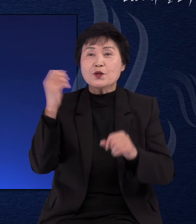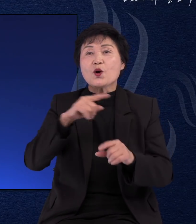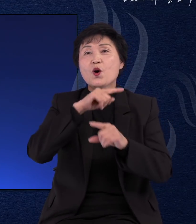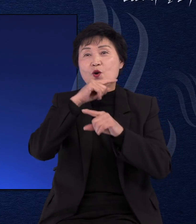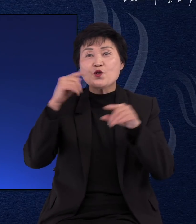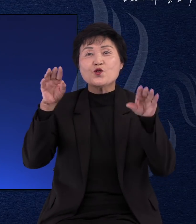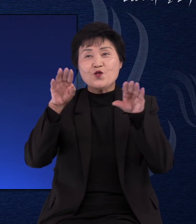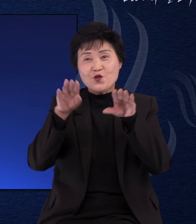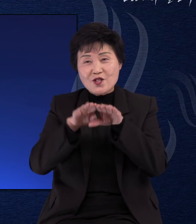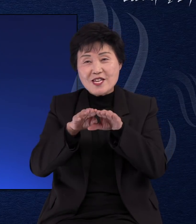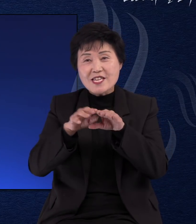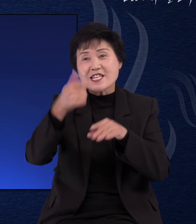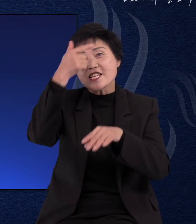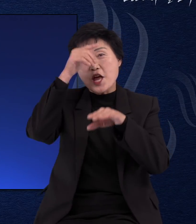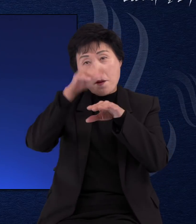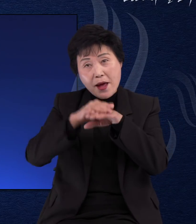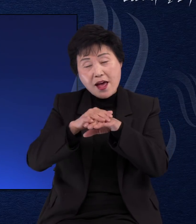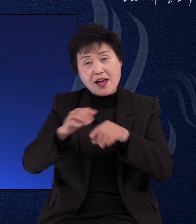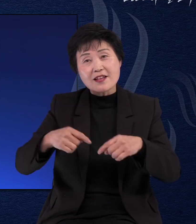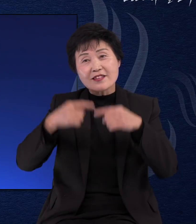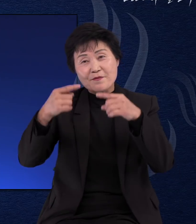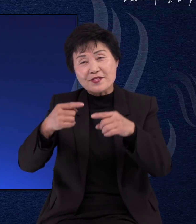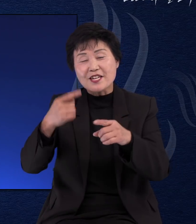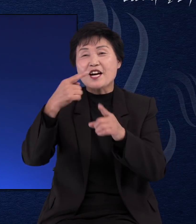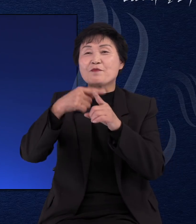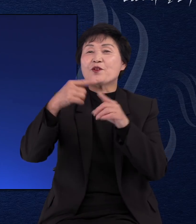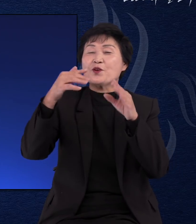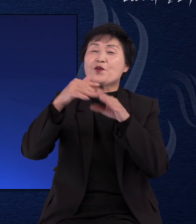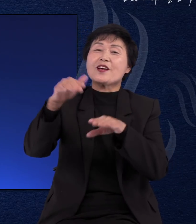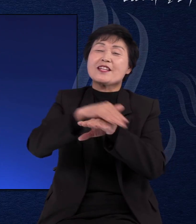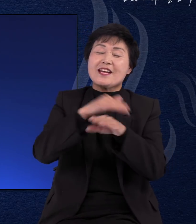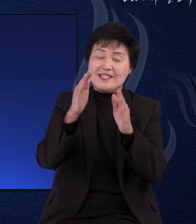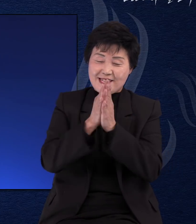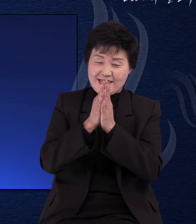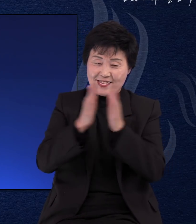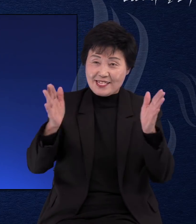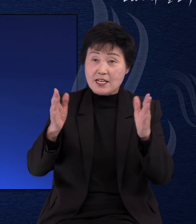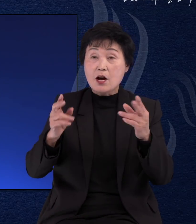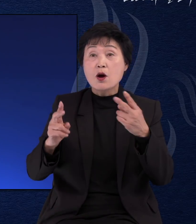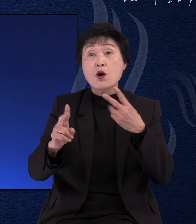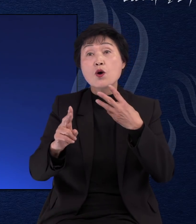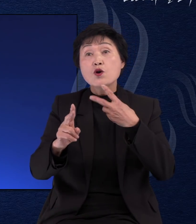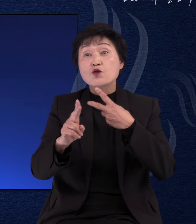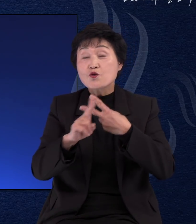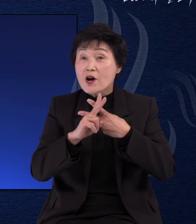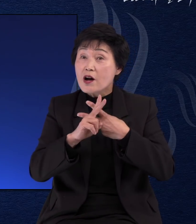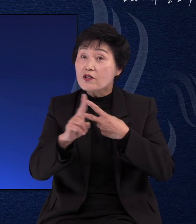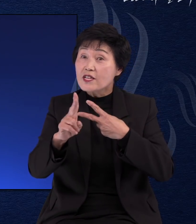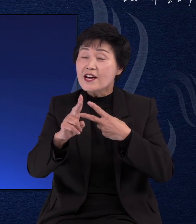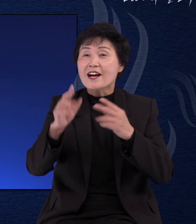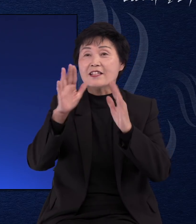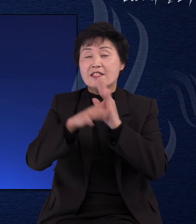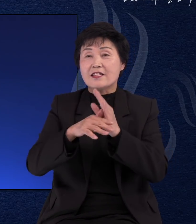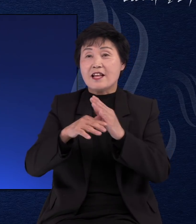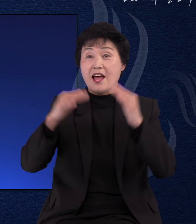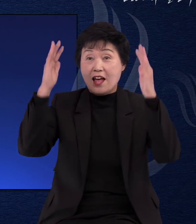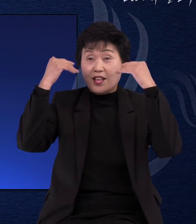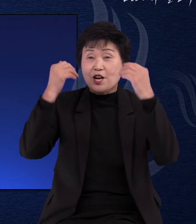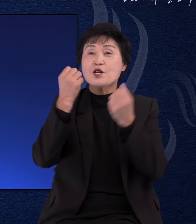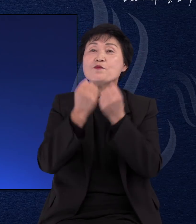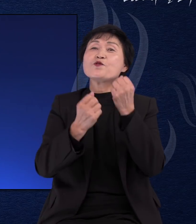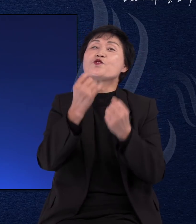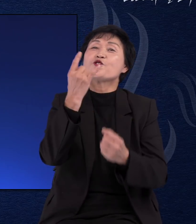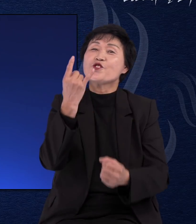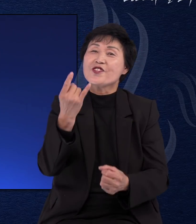참석하면서 그렇게 교회를 다니게 됩니다. 중학교 2학년이 되었을 때 여름 수련회가 있는데 시골에 저희 교회